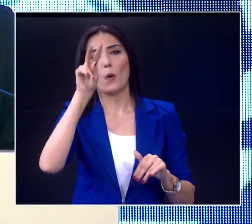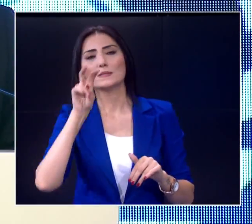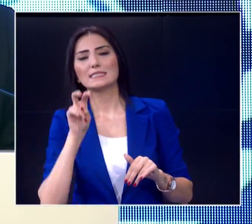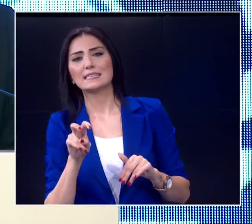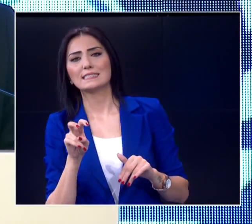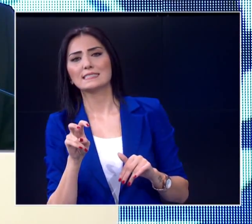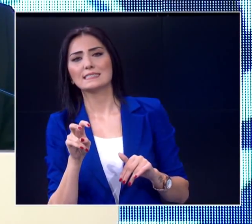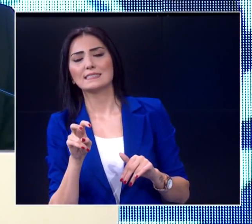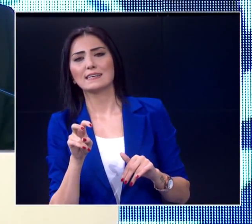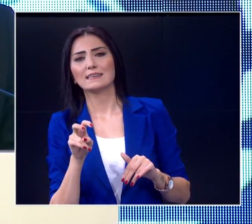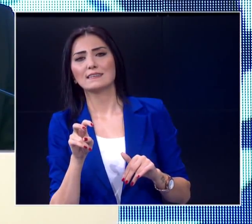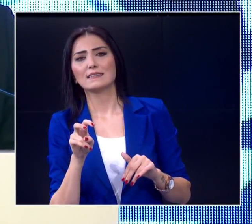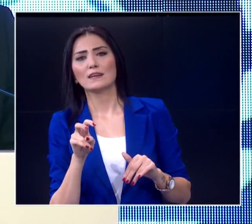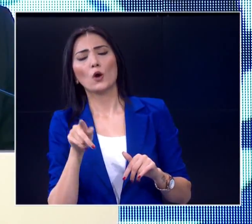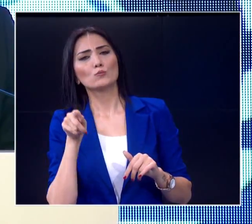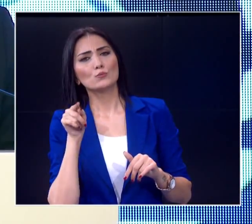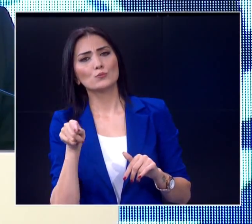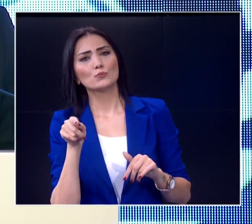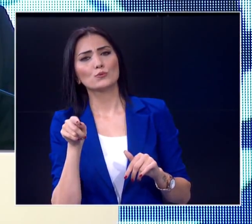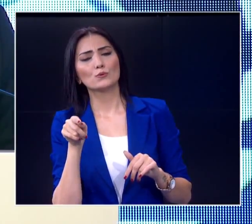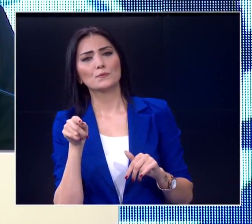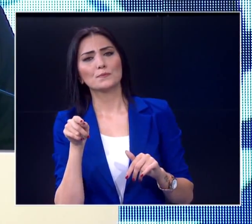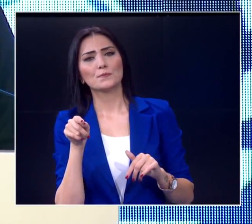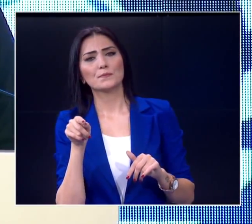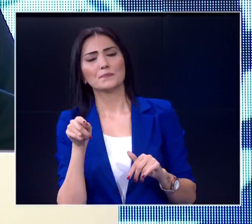2018'de de bu